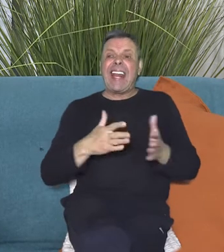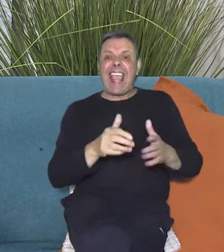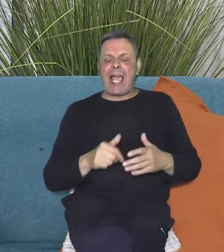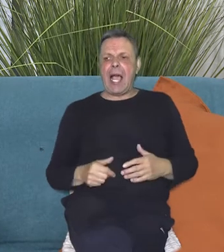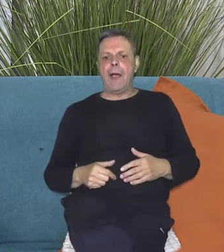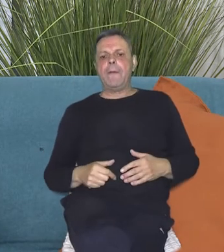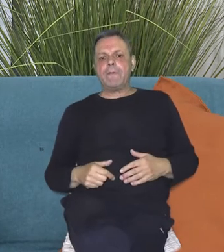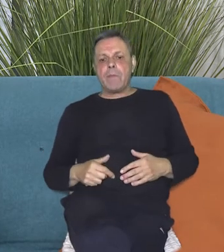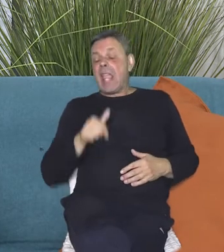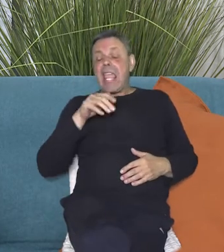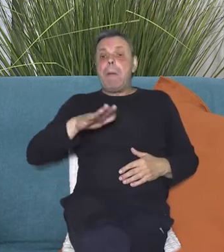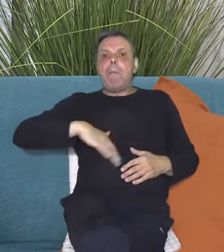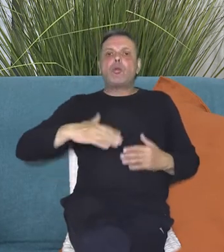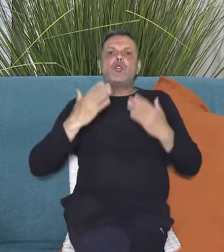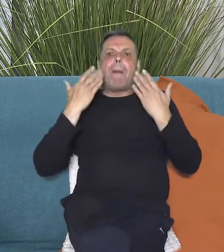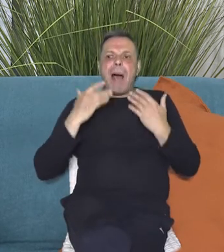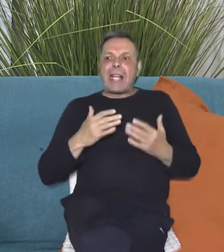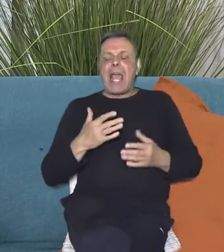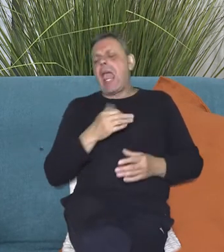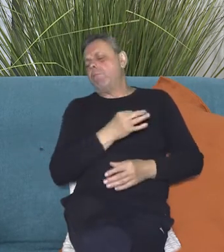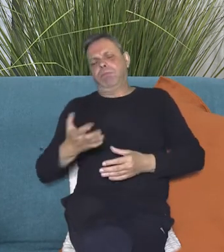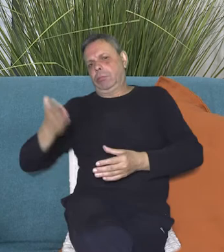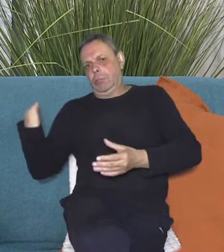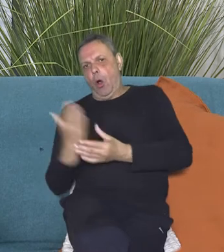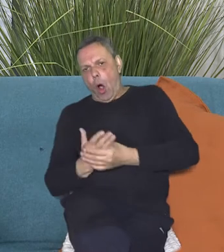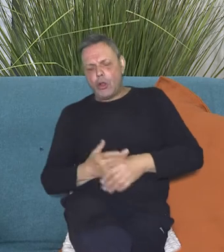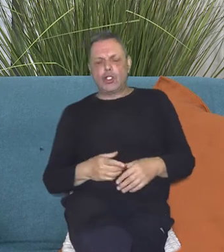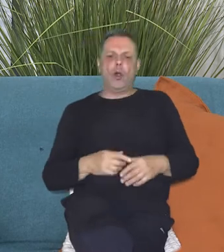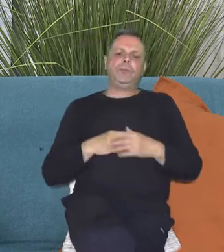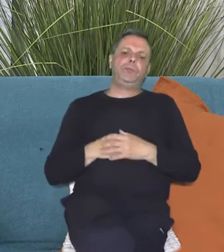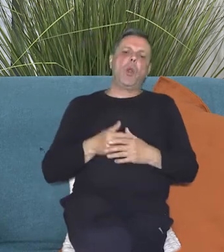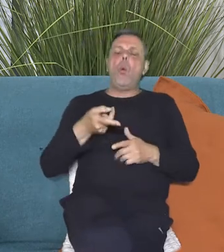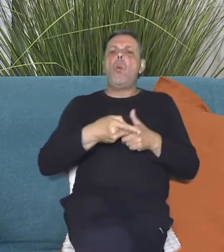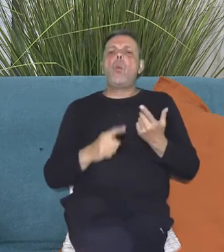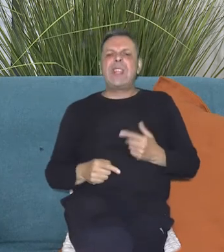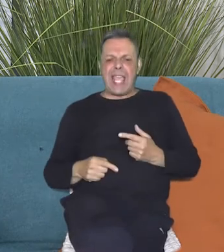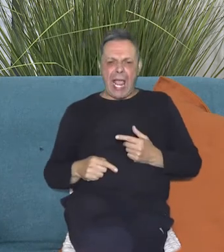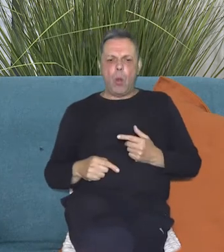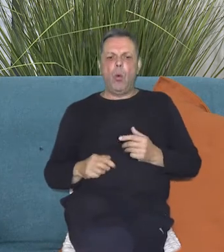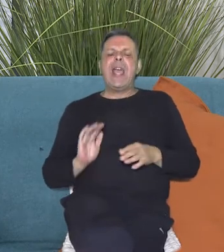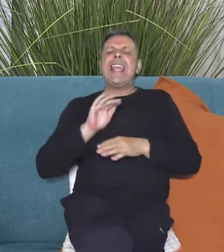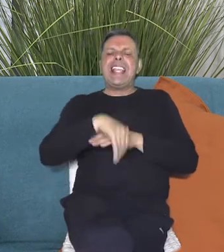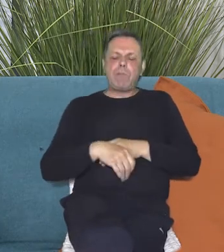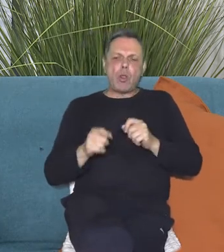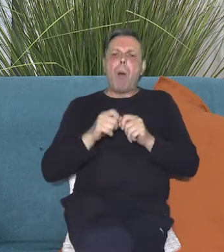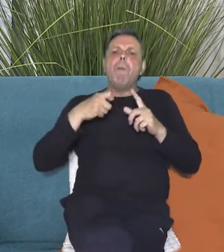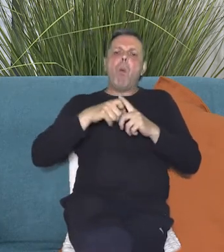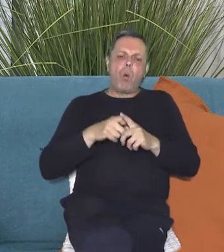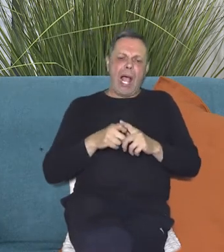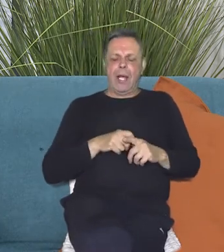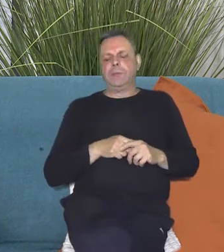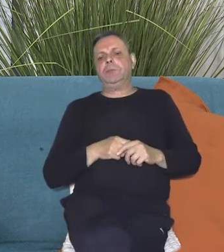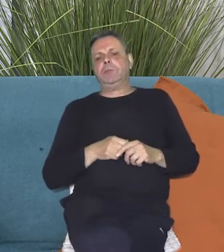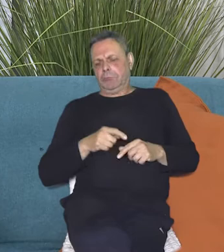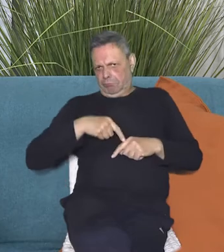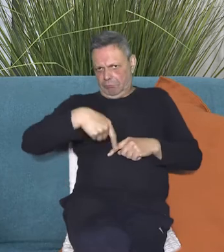i upravo područje nacionalnog parka za rafting i kajak na divnim vodama, baš u dijelu ispod Štrbačkog buka do